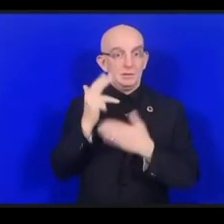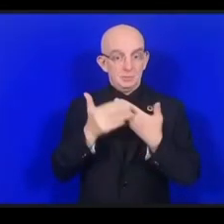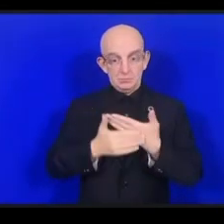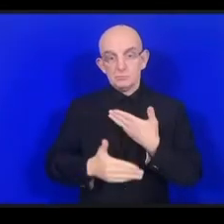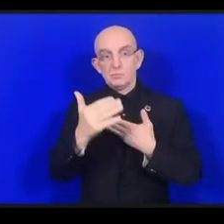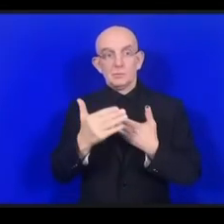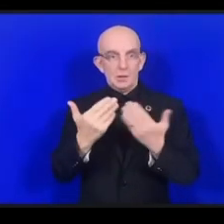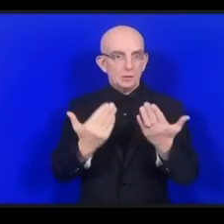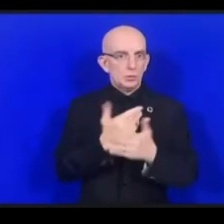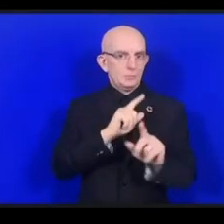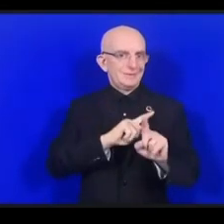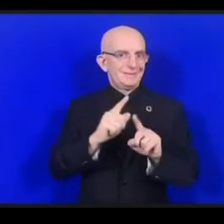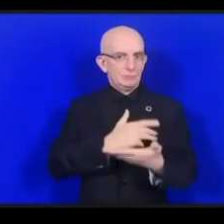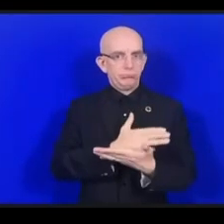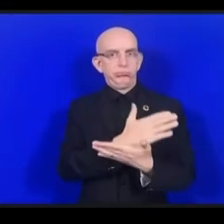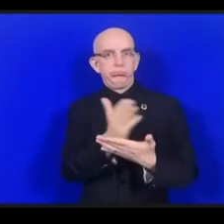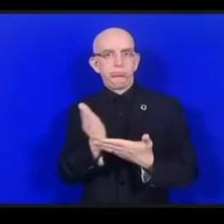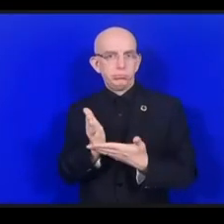道，